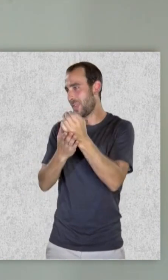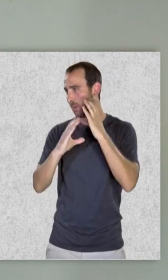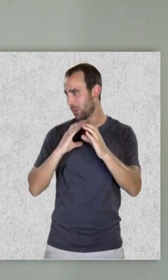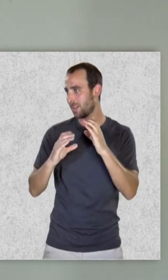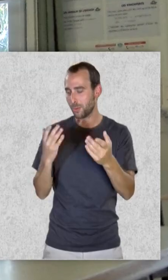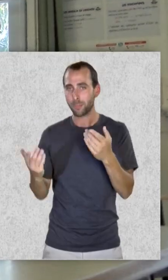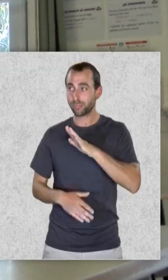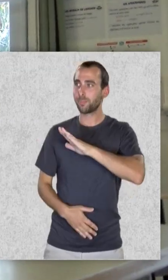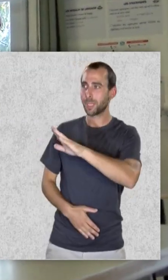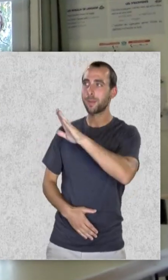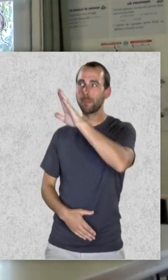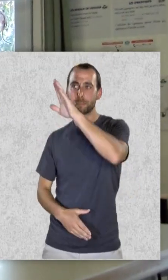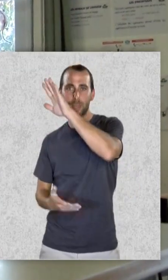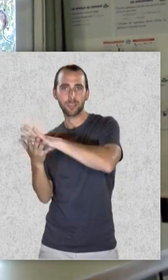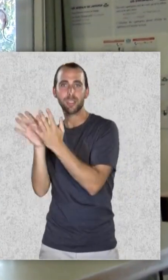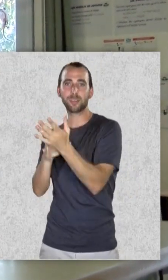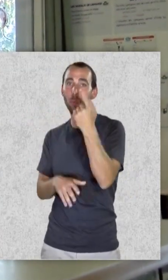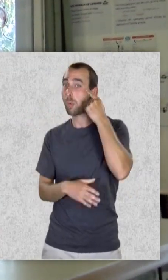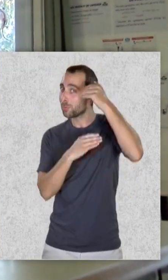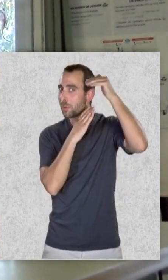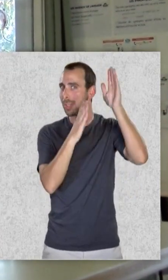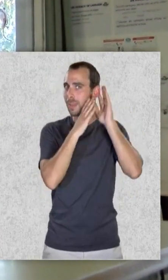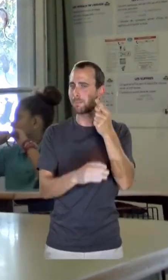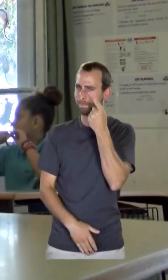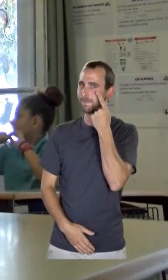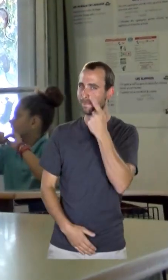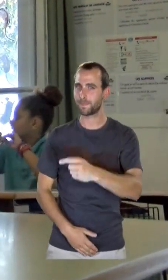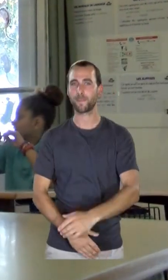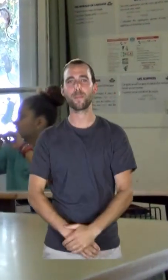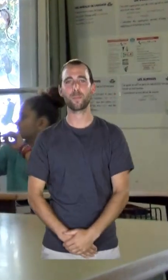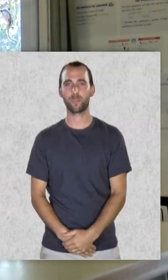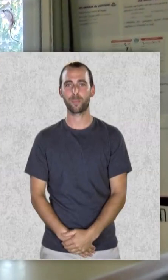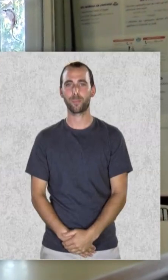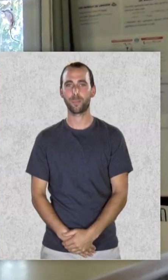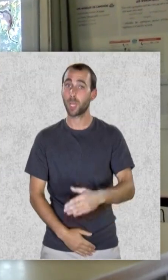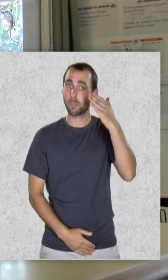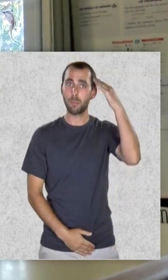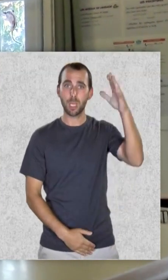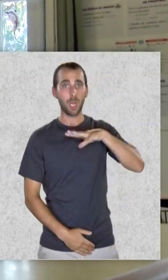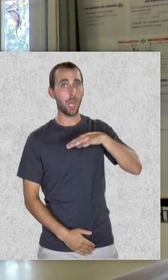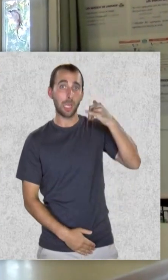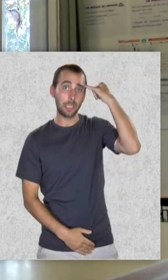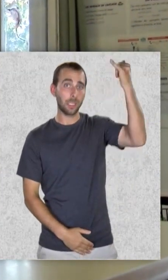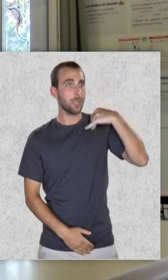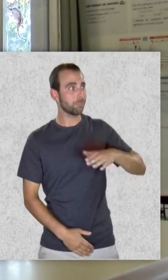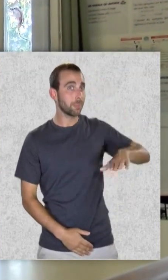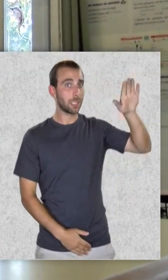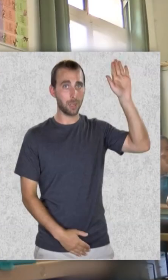Regardez. Si on a une idée, on lève la main et puis je vais interroger Jean-Marie. Pronom personnel,